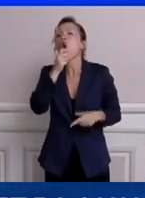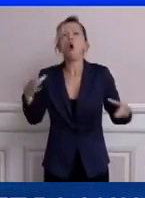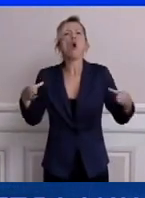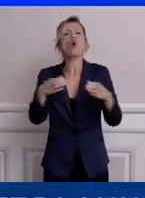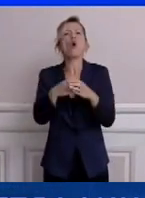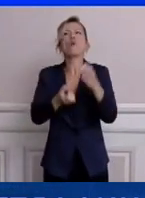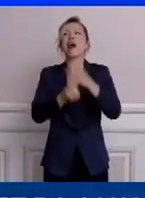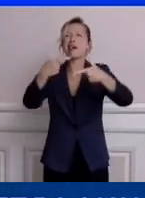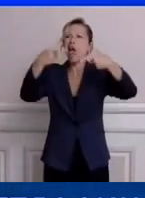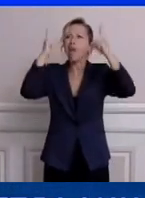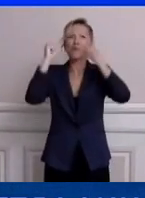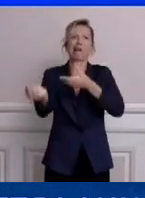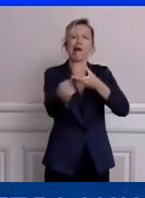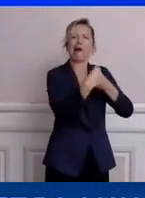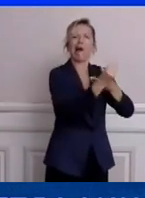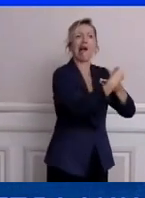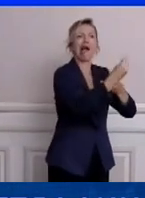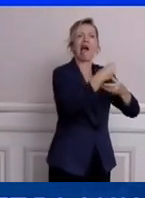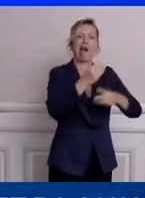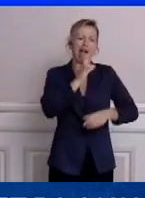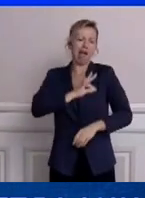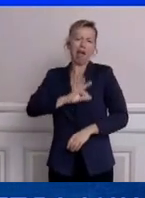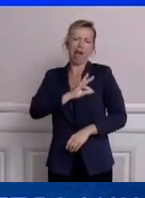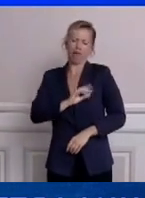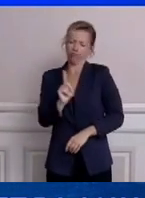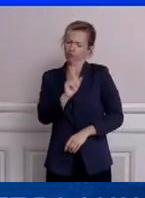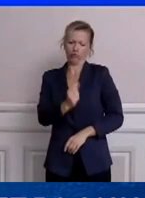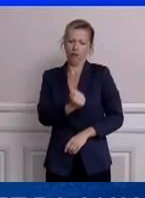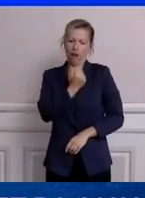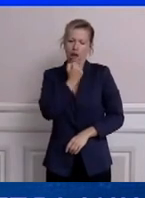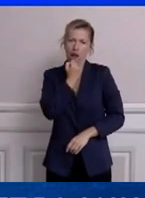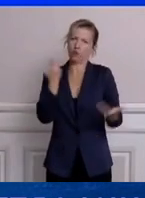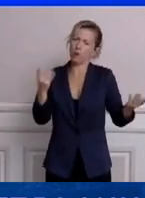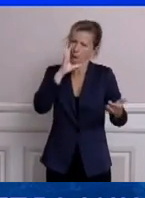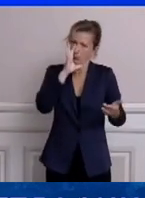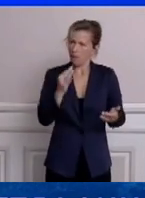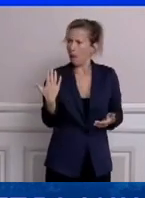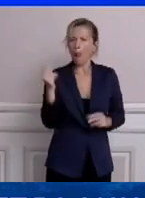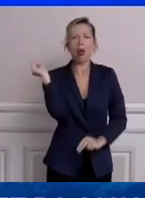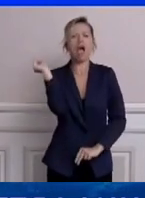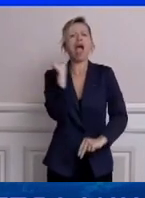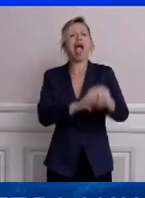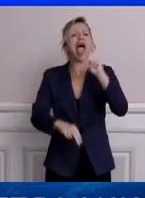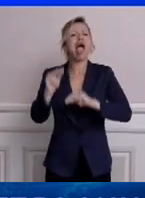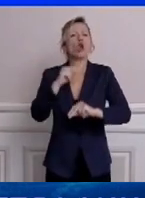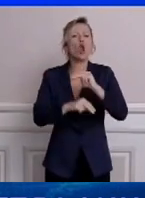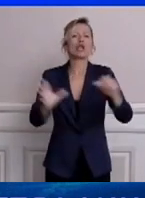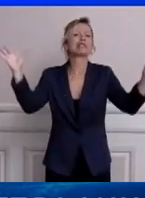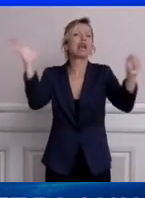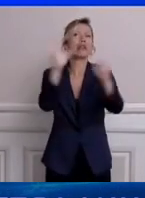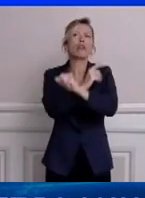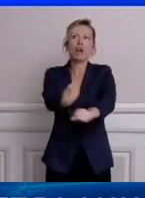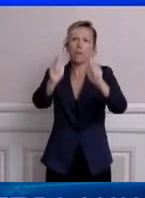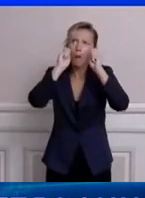ωφέλη από αυτήν την εκλογική αναμέτρηση. Εξάλλου, καταφέραμε και κερδίσαμε τις εκλογές με υψηλότερο ποσοστό από αυτό το